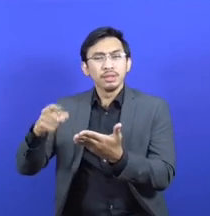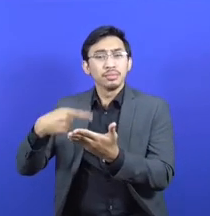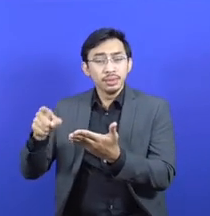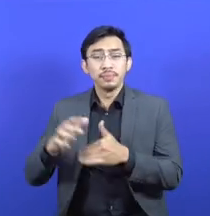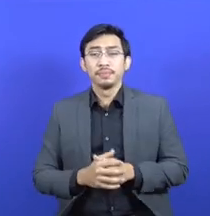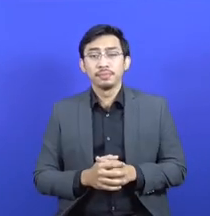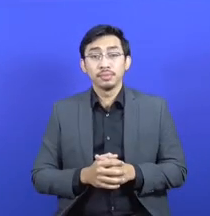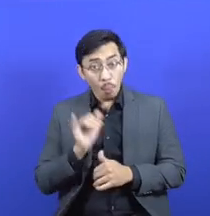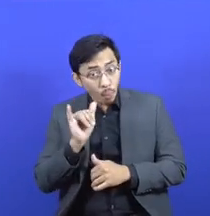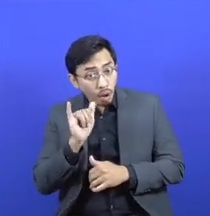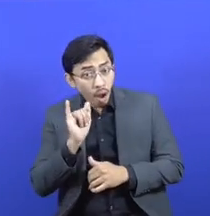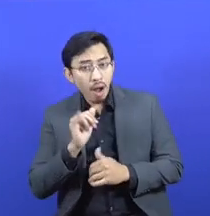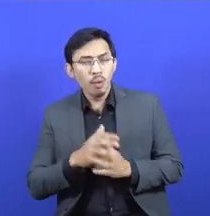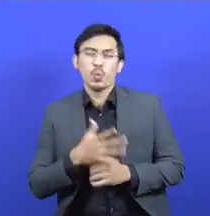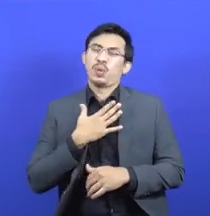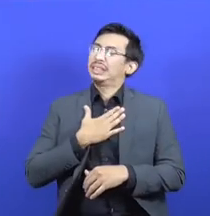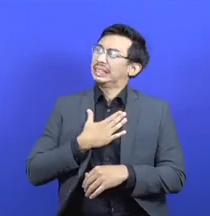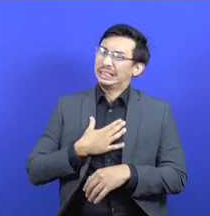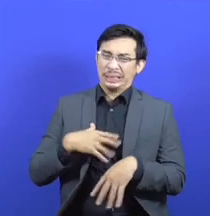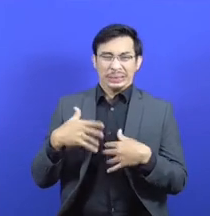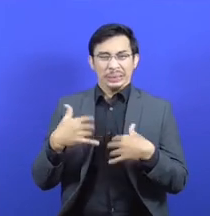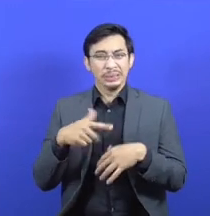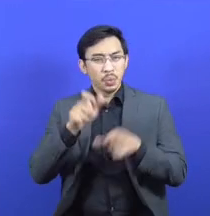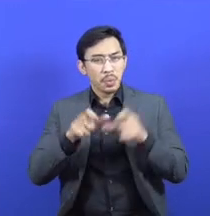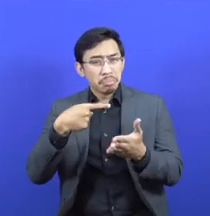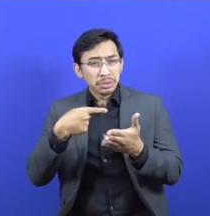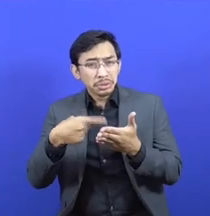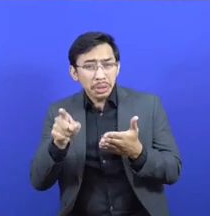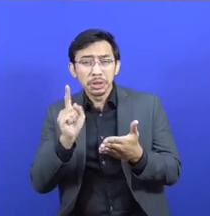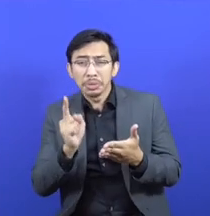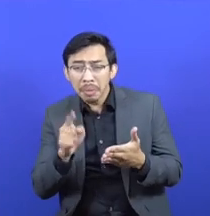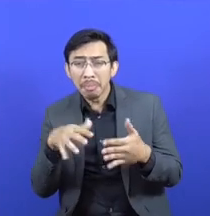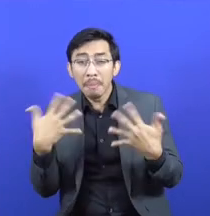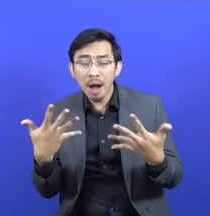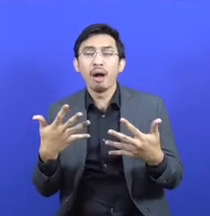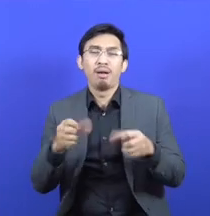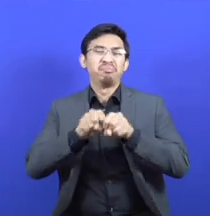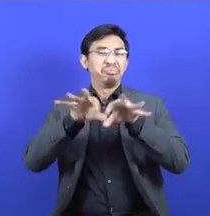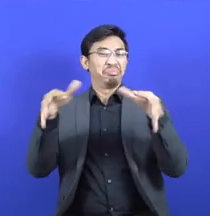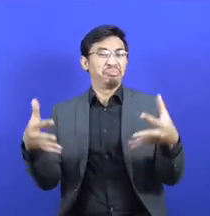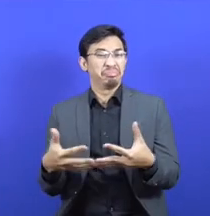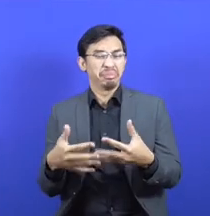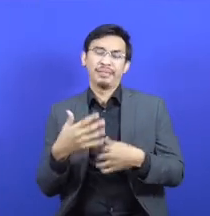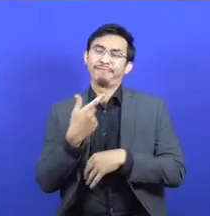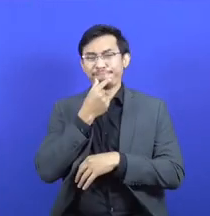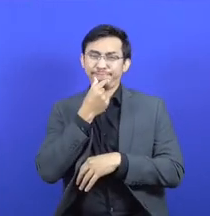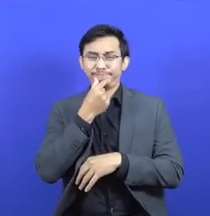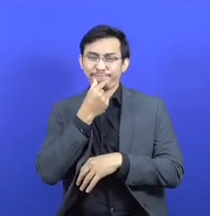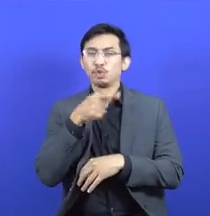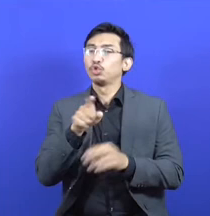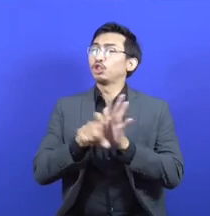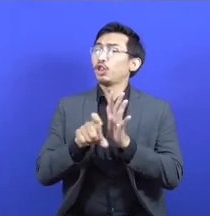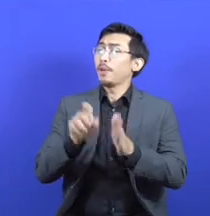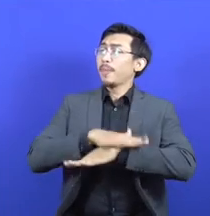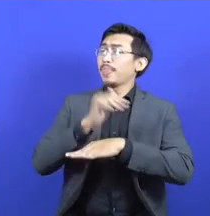pemecatan. Oh ya? Jadi kasihan banget nih orang-orang dipecat, tapi alasannya cuma gara-gara pandemi. Nih, salah